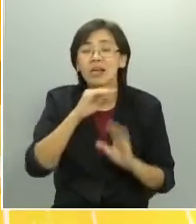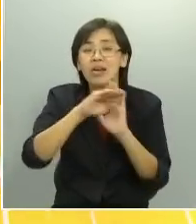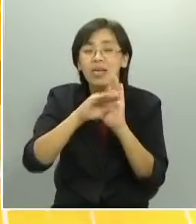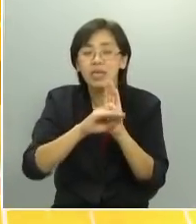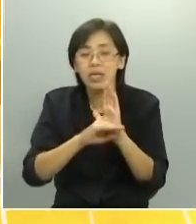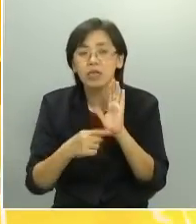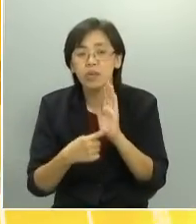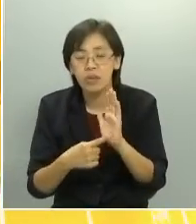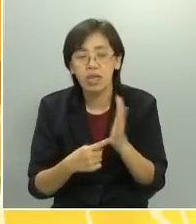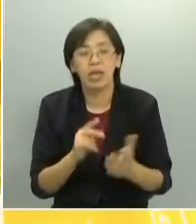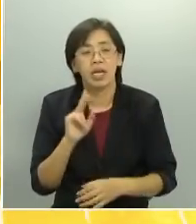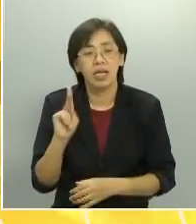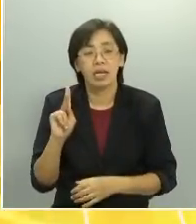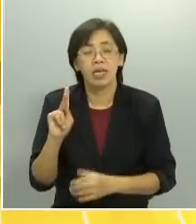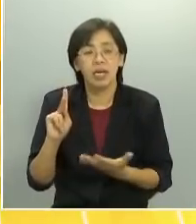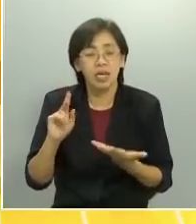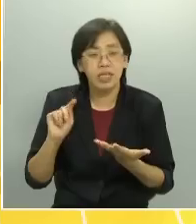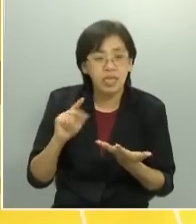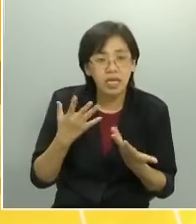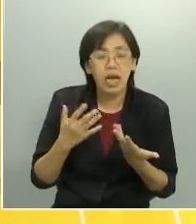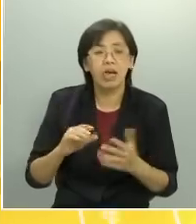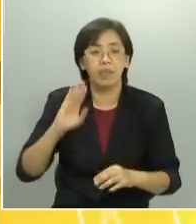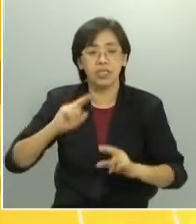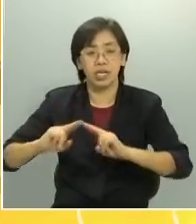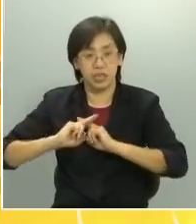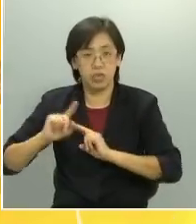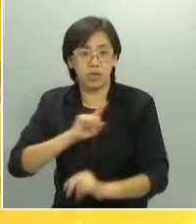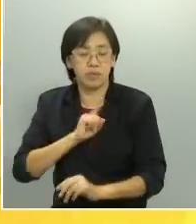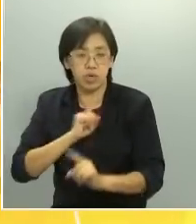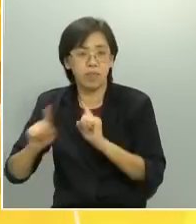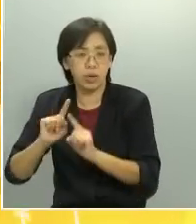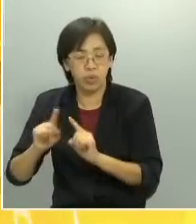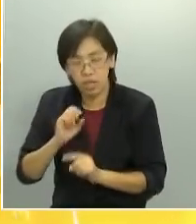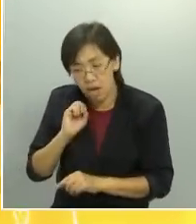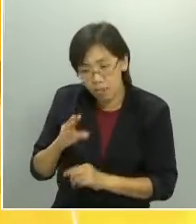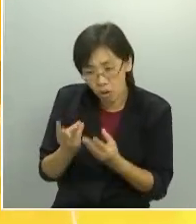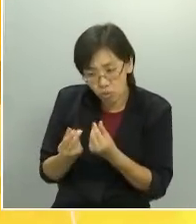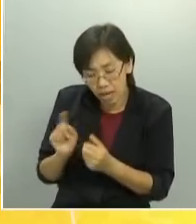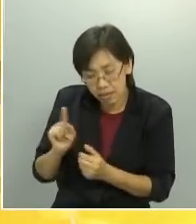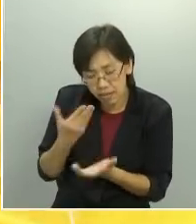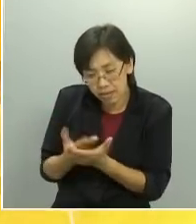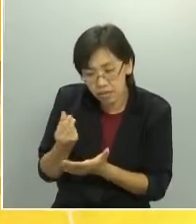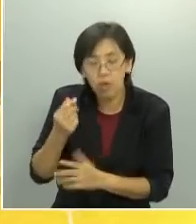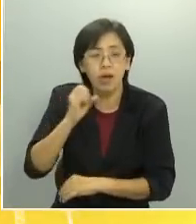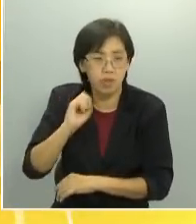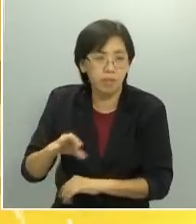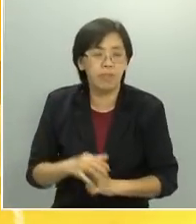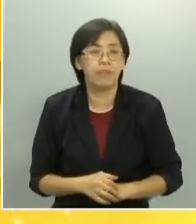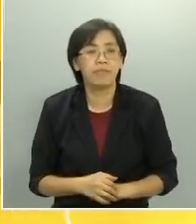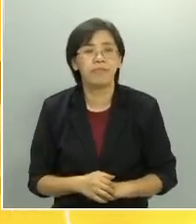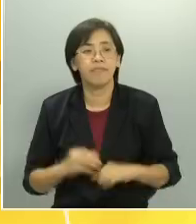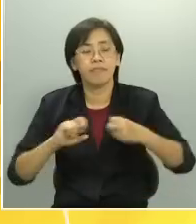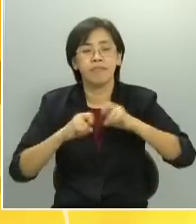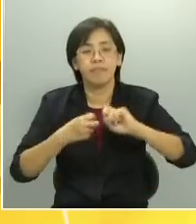างเคทีกับเอกชนเนี่ยต้องให้เคทีไปดำเนินการแต่เราอาจจะให้ข้อมูลสนับสนุนเรื่องตัวเลขแต่ว่าตอนนี้จริงแล้ว